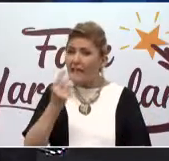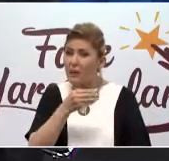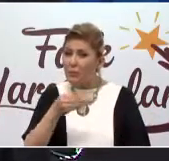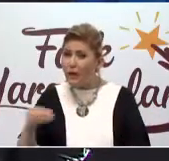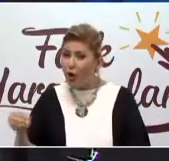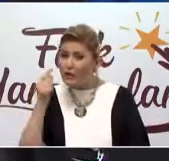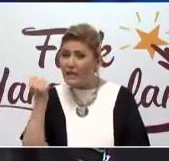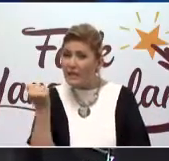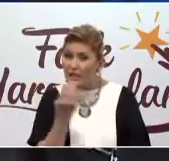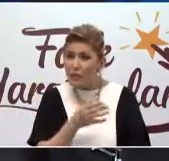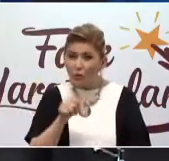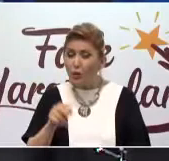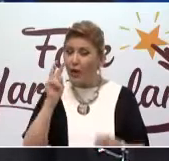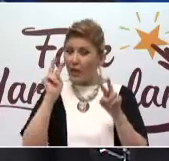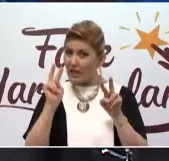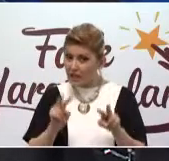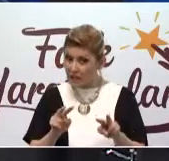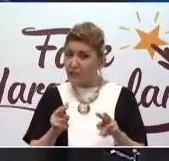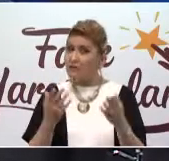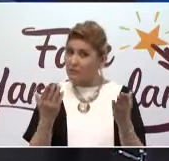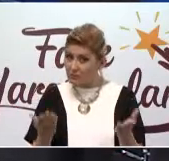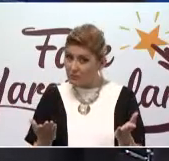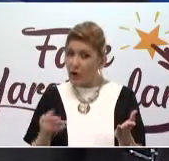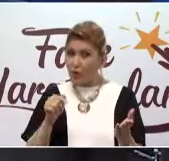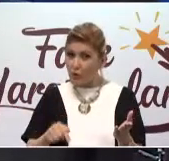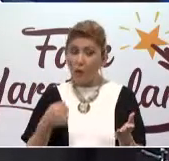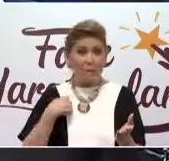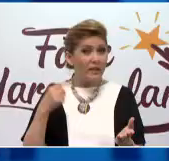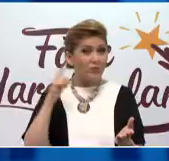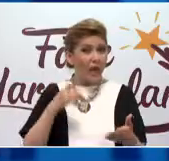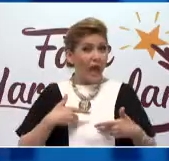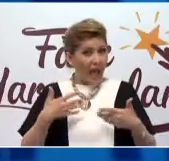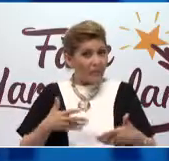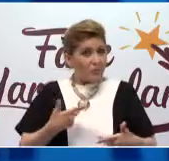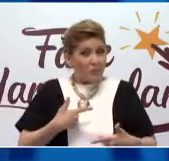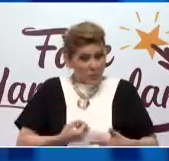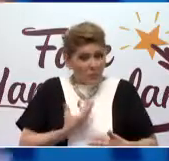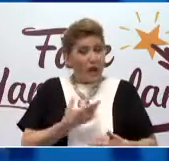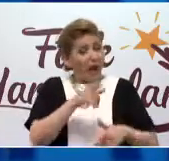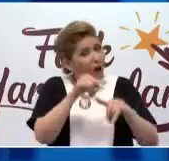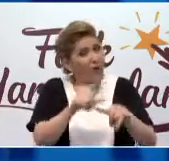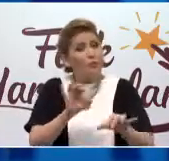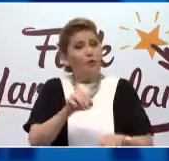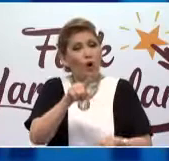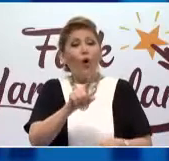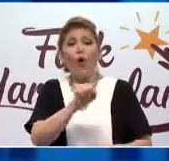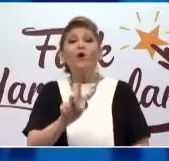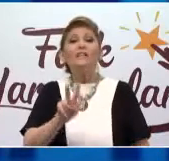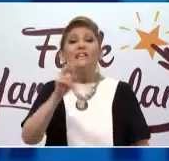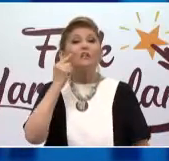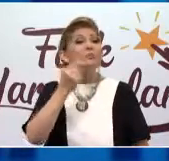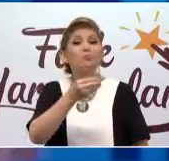kişi bunu izlediğinde eğer benim duyduğum heyecanı duydularsa mutlaka 17